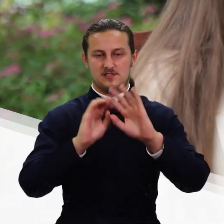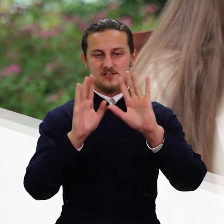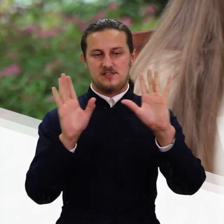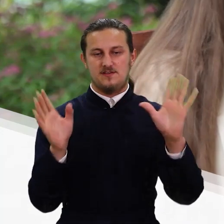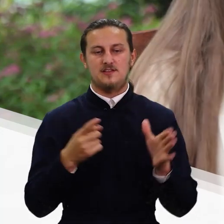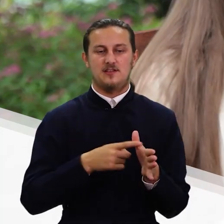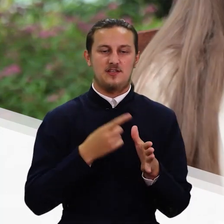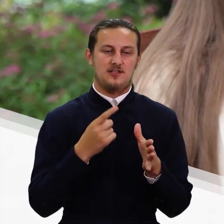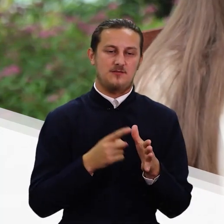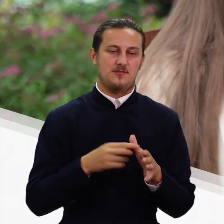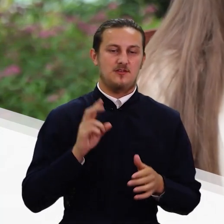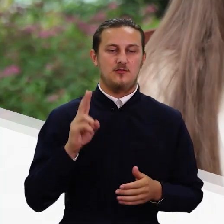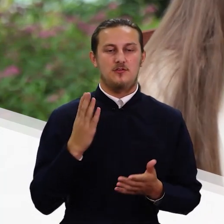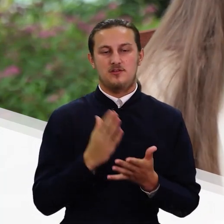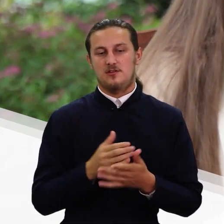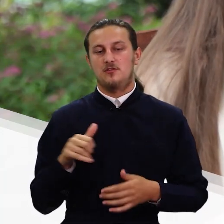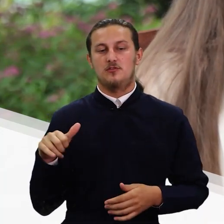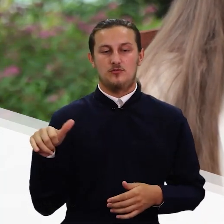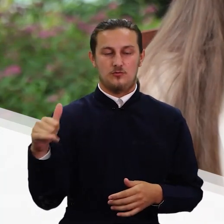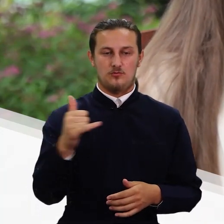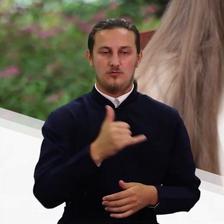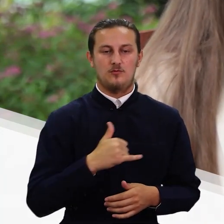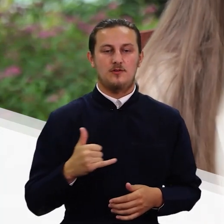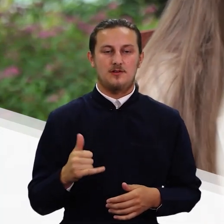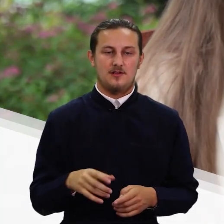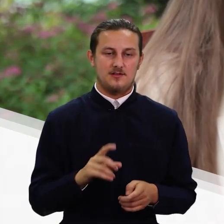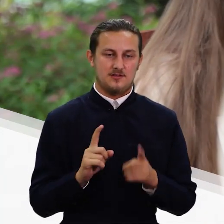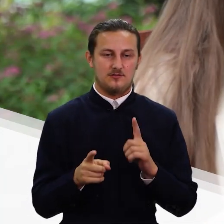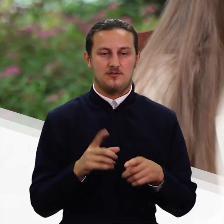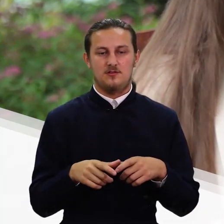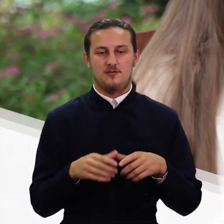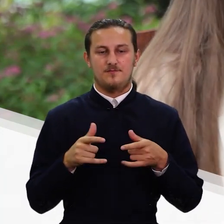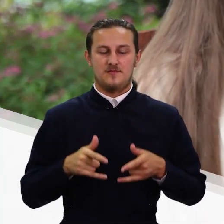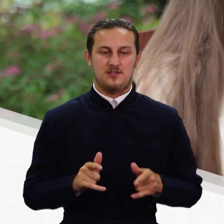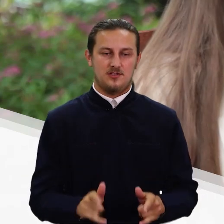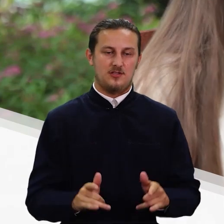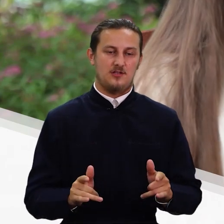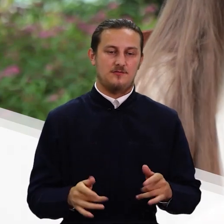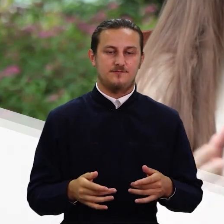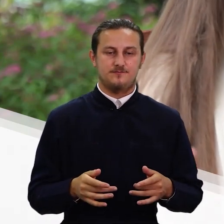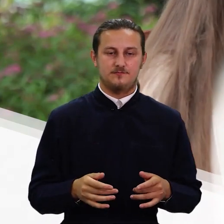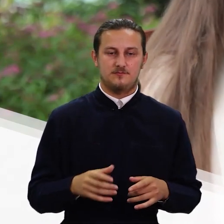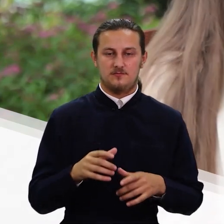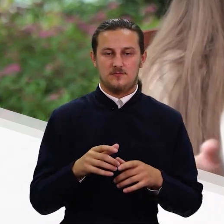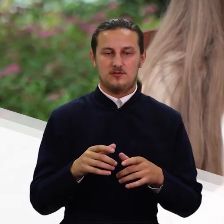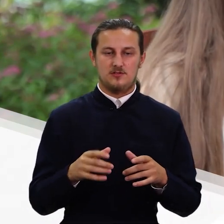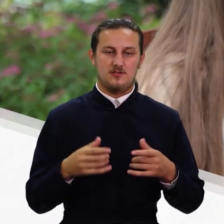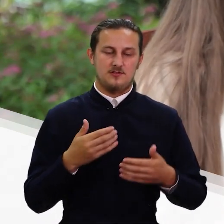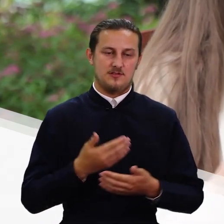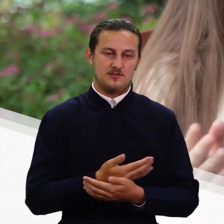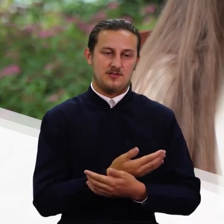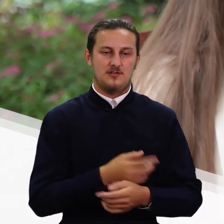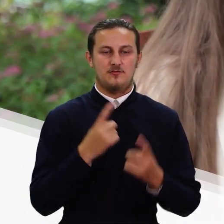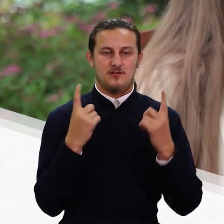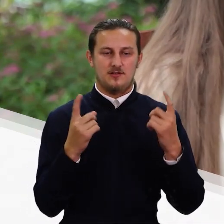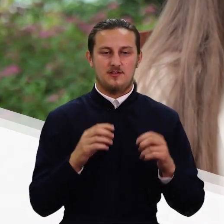зовсім випадково, безсвідомо. Деколи діти народжуються на великі свята відомих таких покровителів, там, наприклад, на Юрія, на